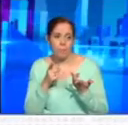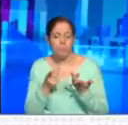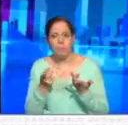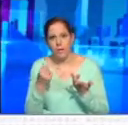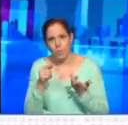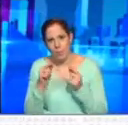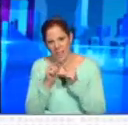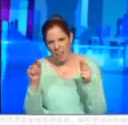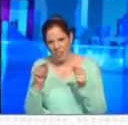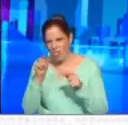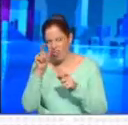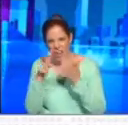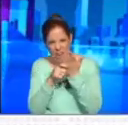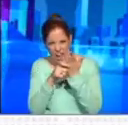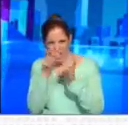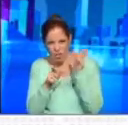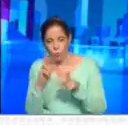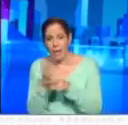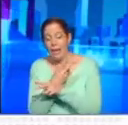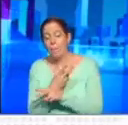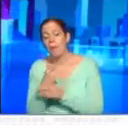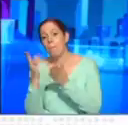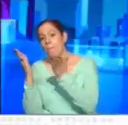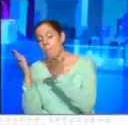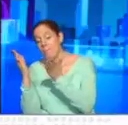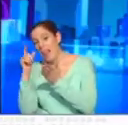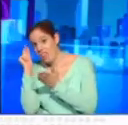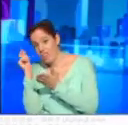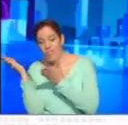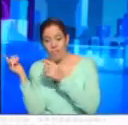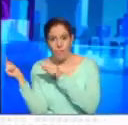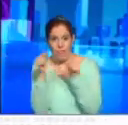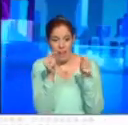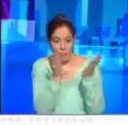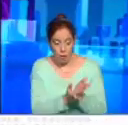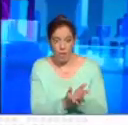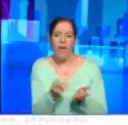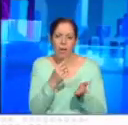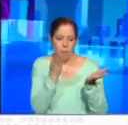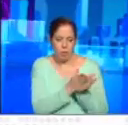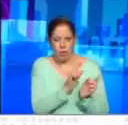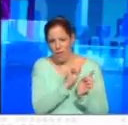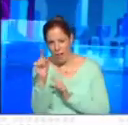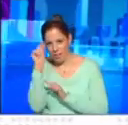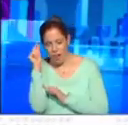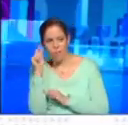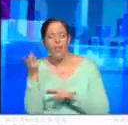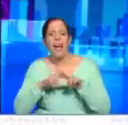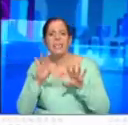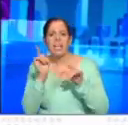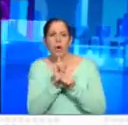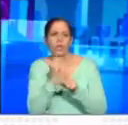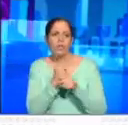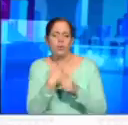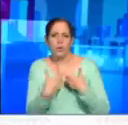רגילים לקחת אותו מתל אביב לבאר שבע ומבאר שבע לתל אביב, ואנחנו אחרי 10 דקות הקמנו את ההצגה שלנו שנקראת